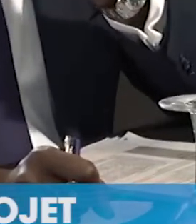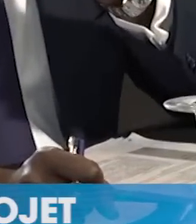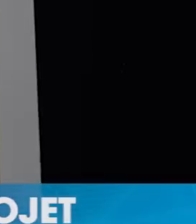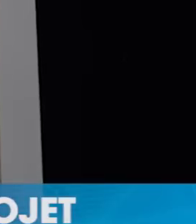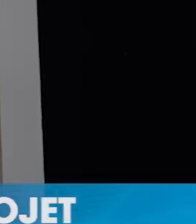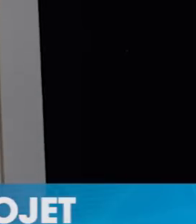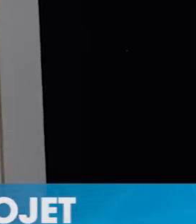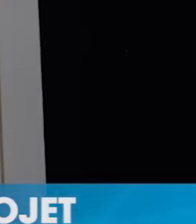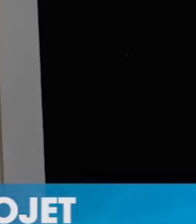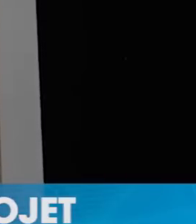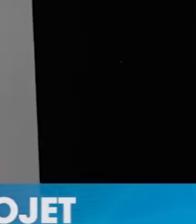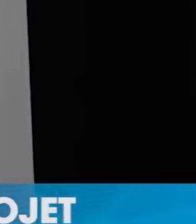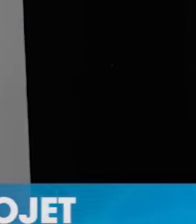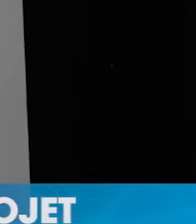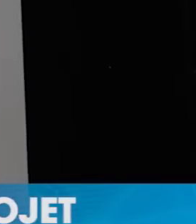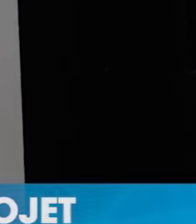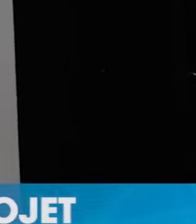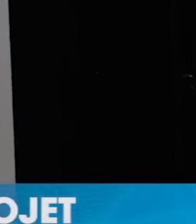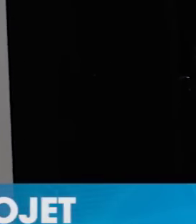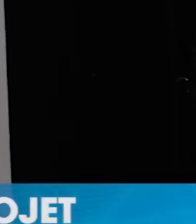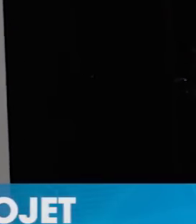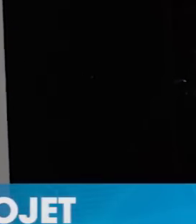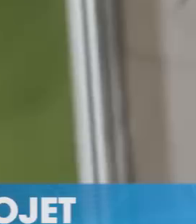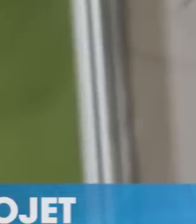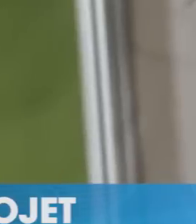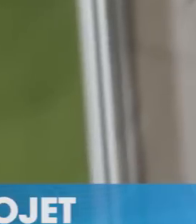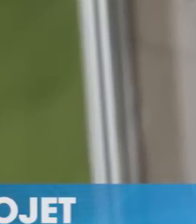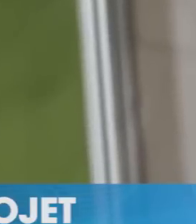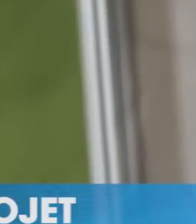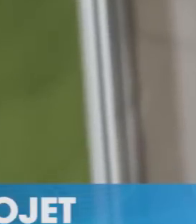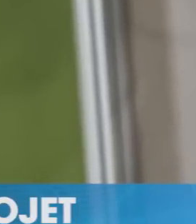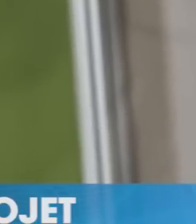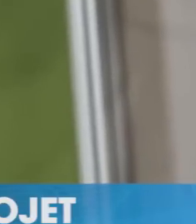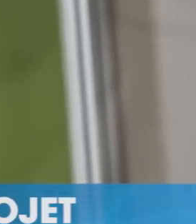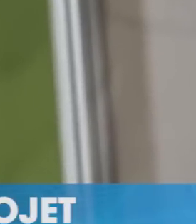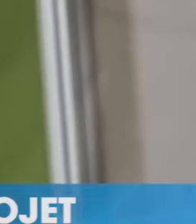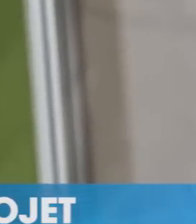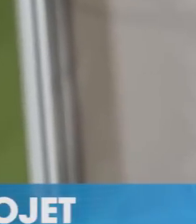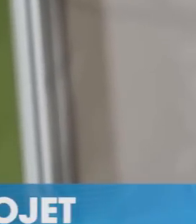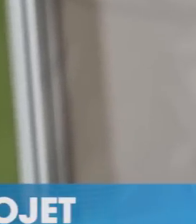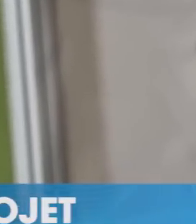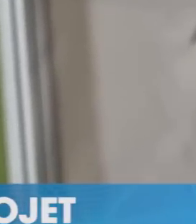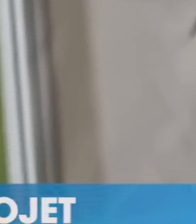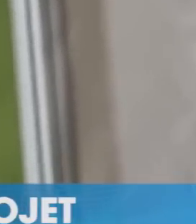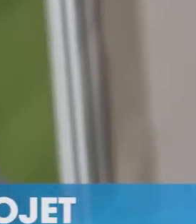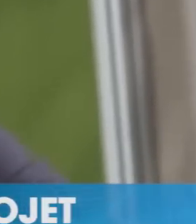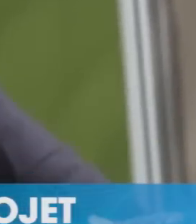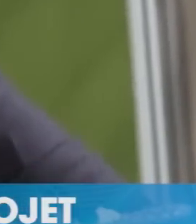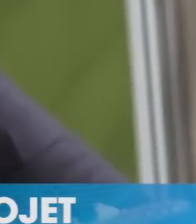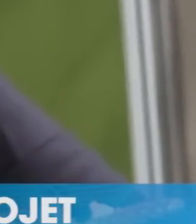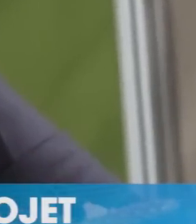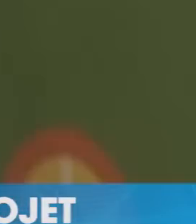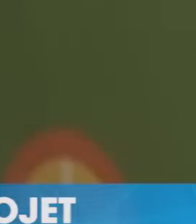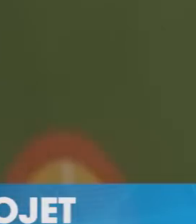Koné, à Dakar au Sénégal. C'était lors du sommet sur l'alimentation et le développement agricole. Le pacte Côte